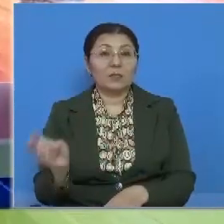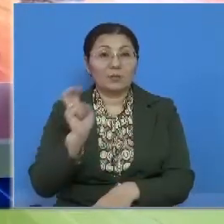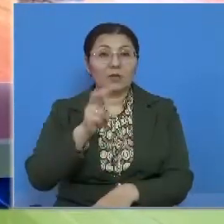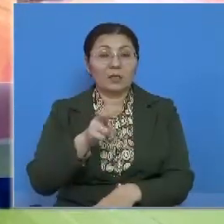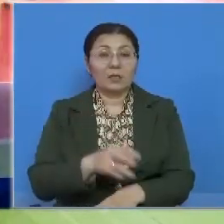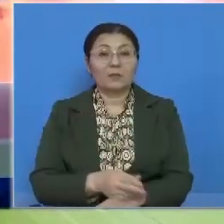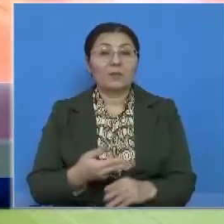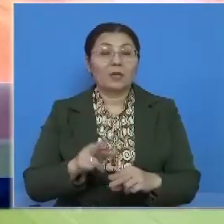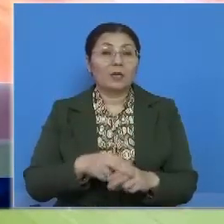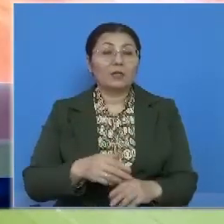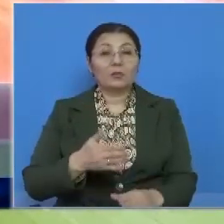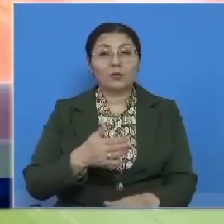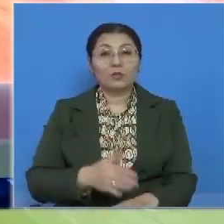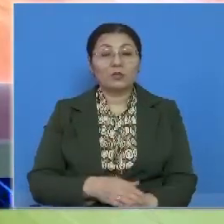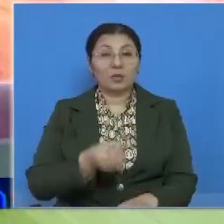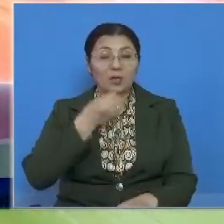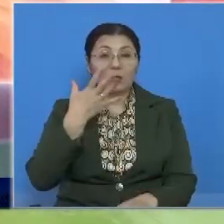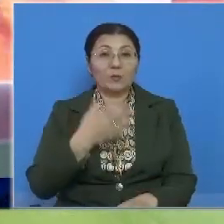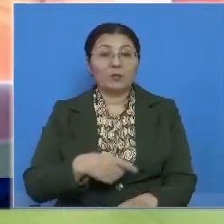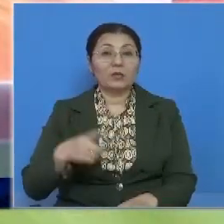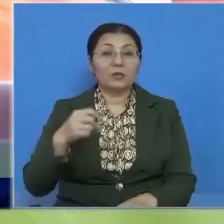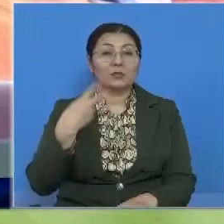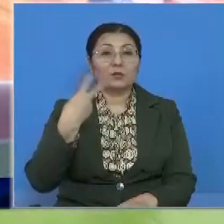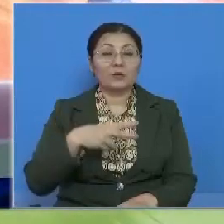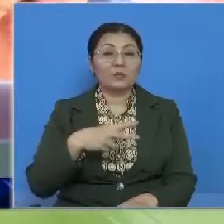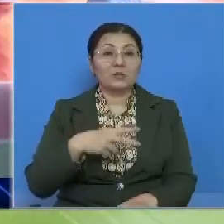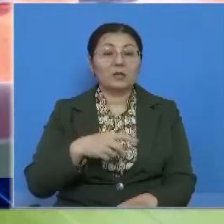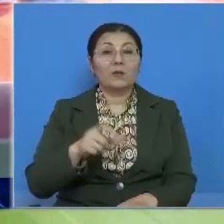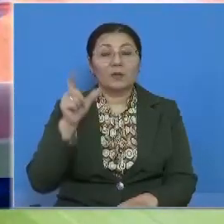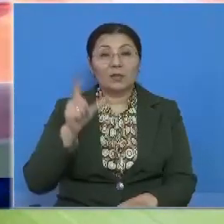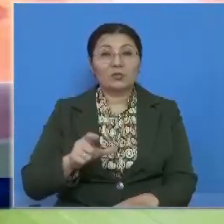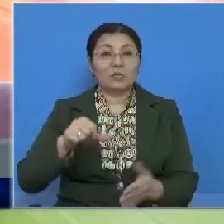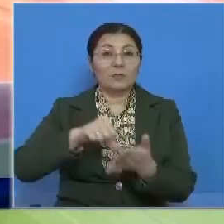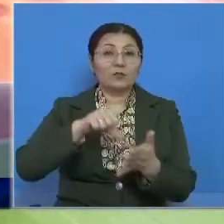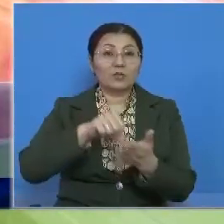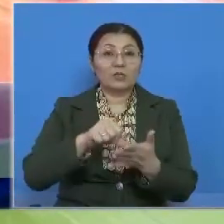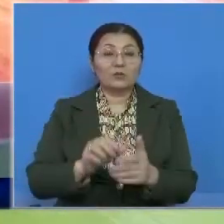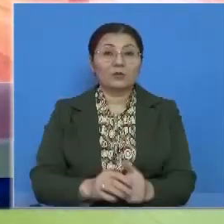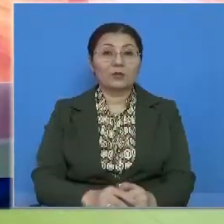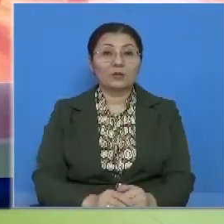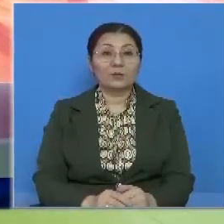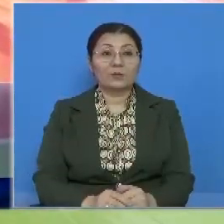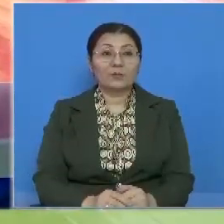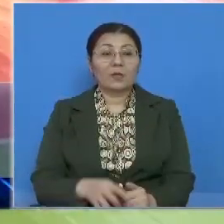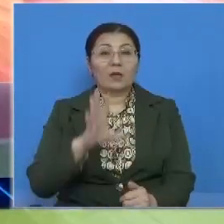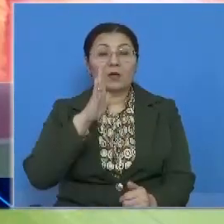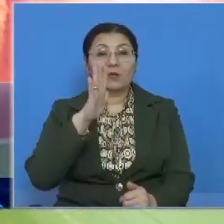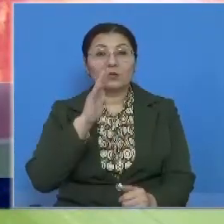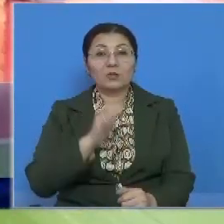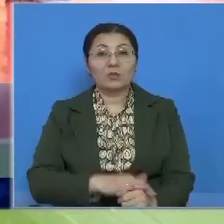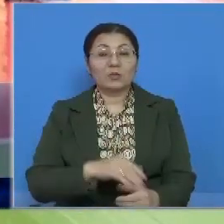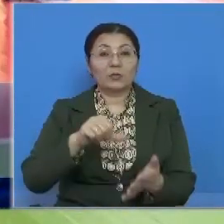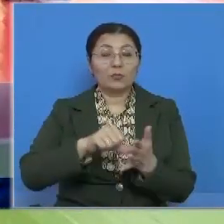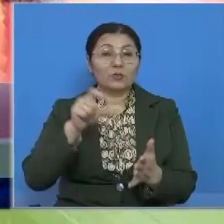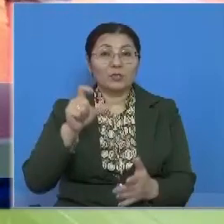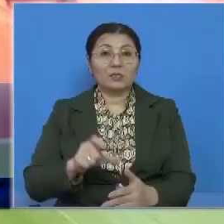Это очень похвально. Вот, более 120 участников принимают участие. Возраст